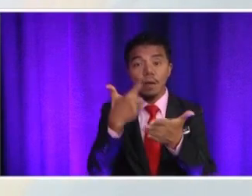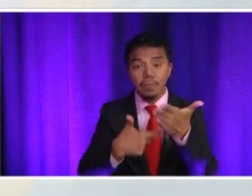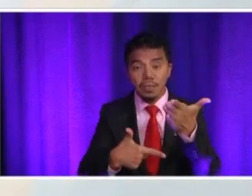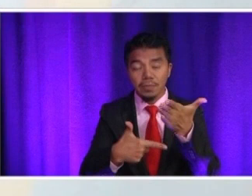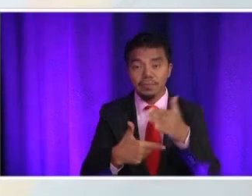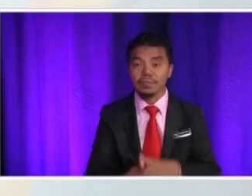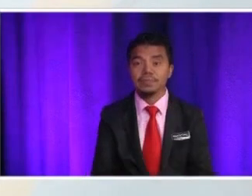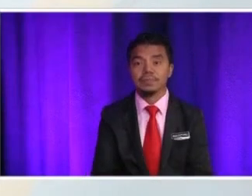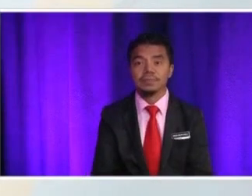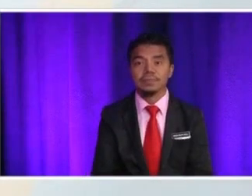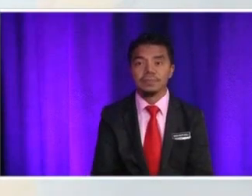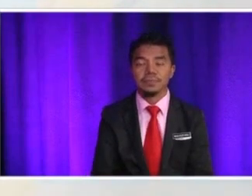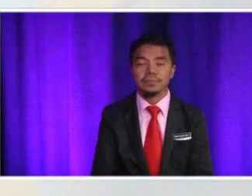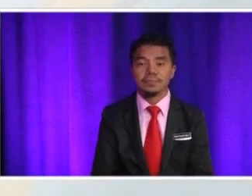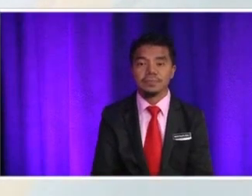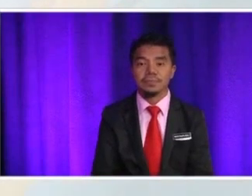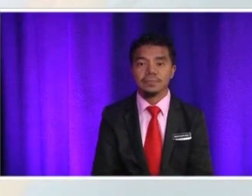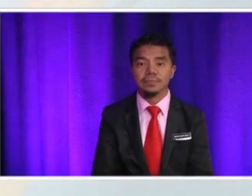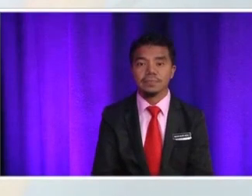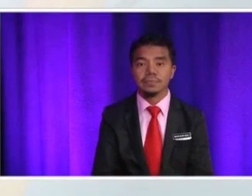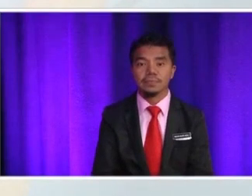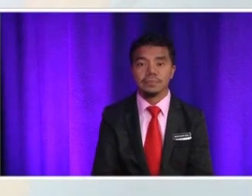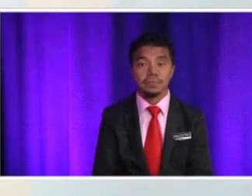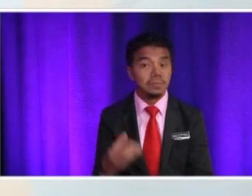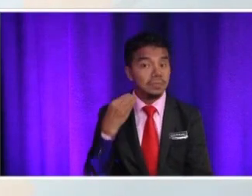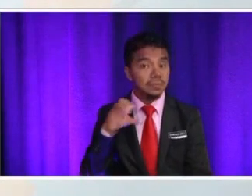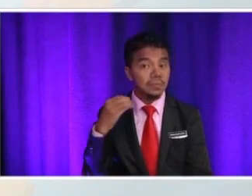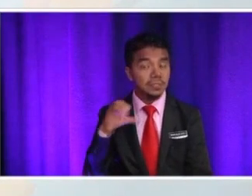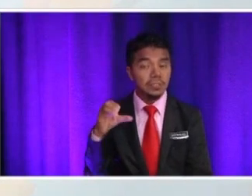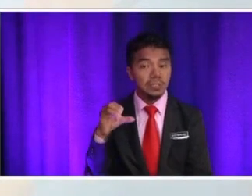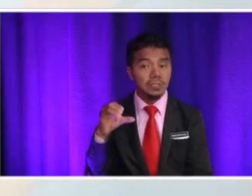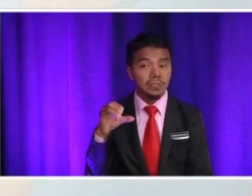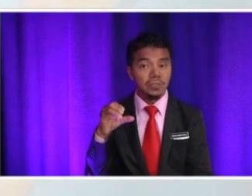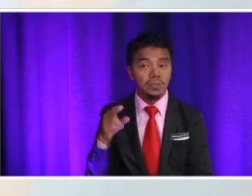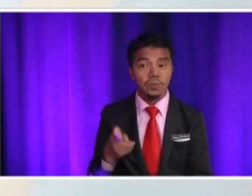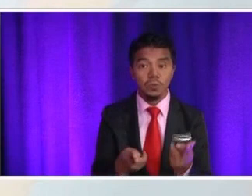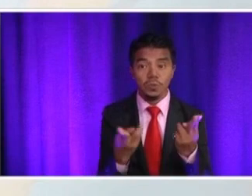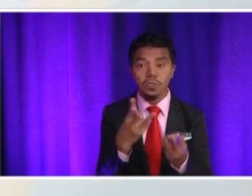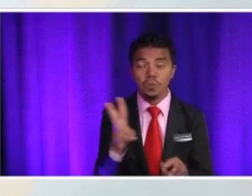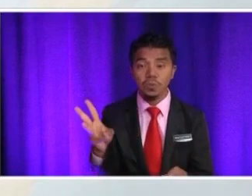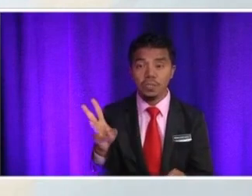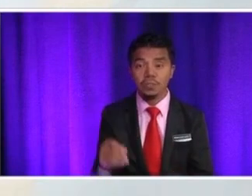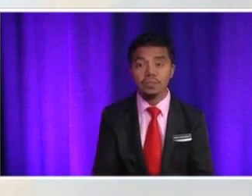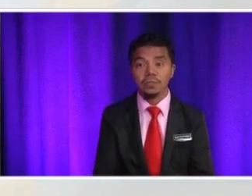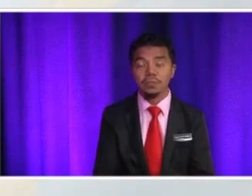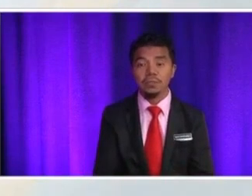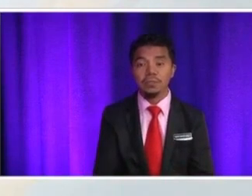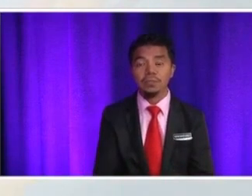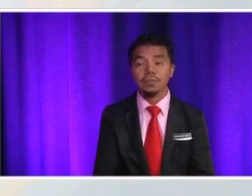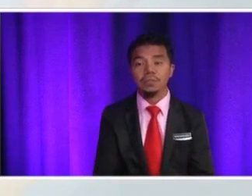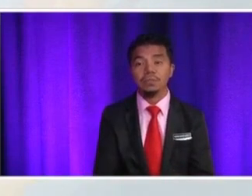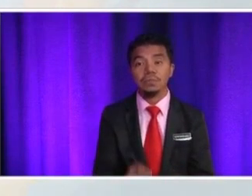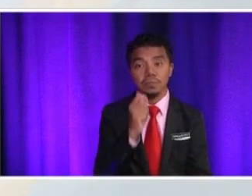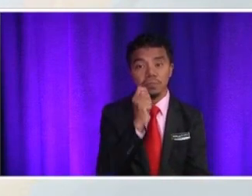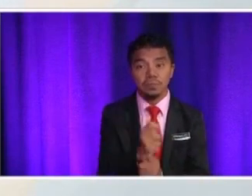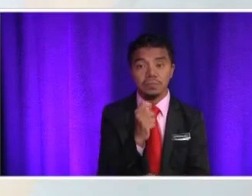Tajuk apa ni? Ciri-ciri usahawan, peranan usahawan ataupun elemen pemasaran?